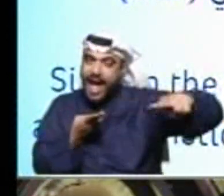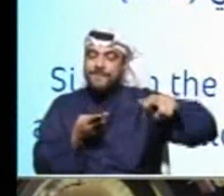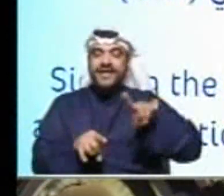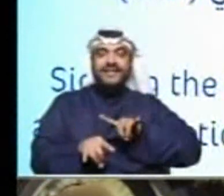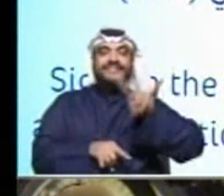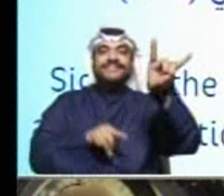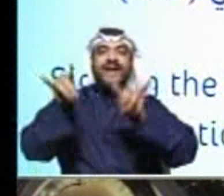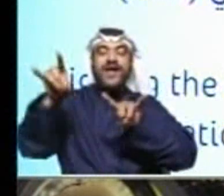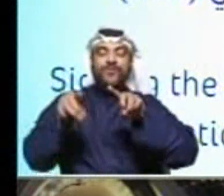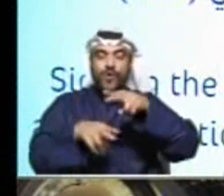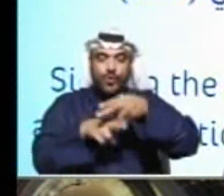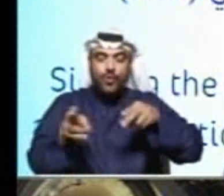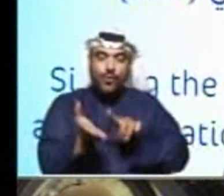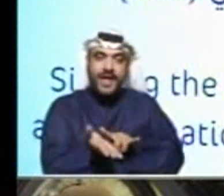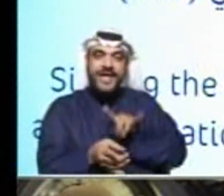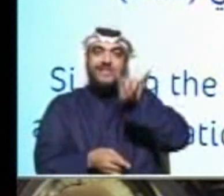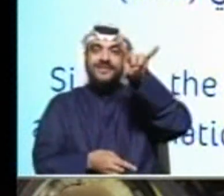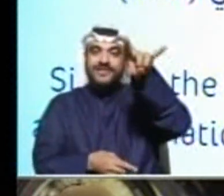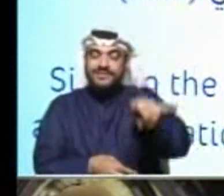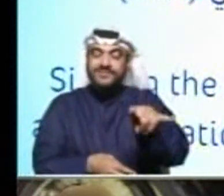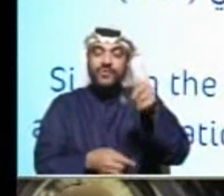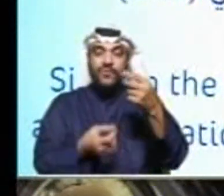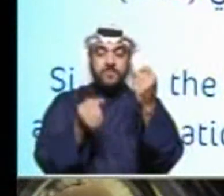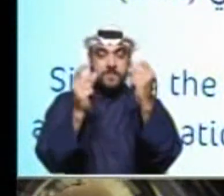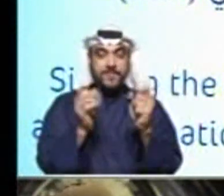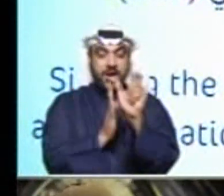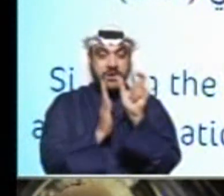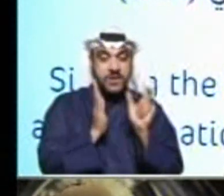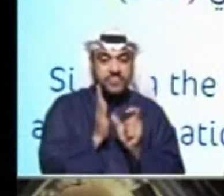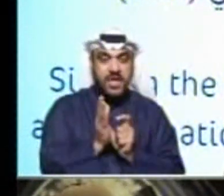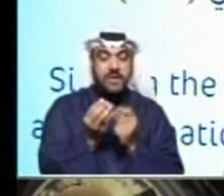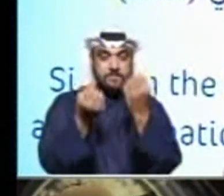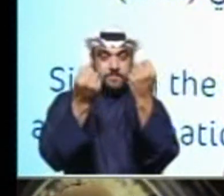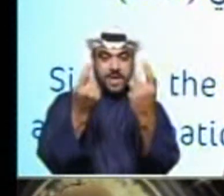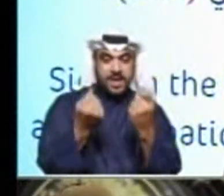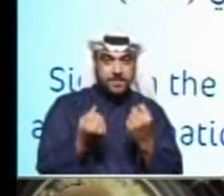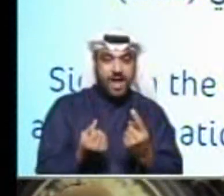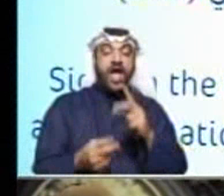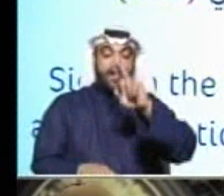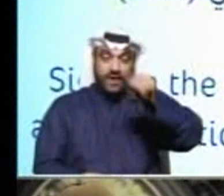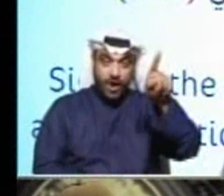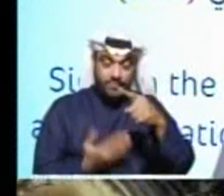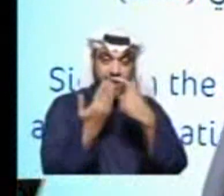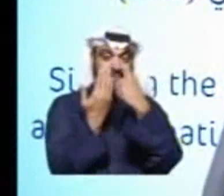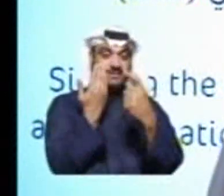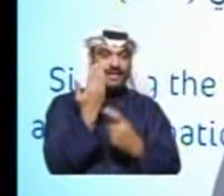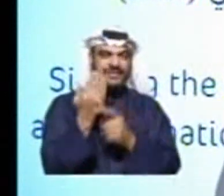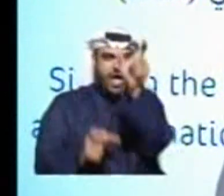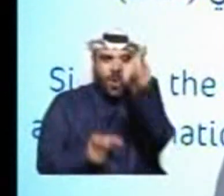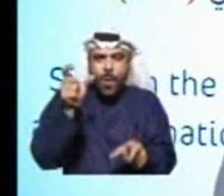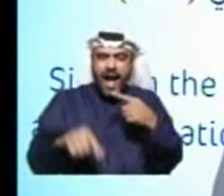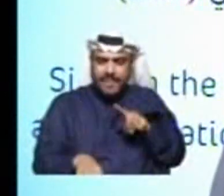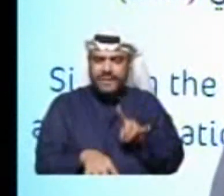اللي منطلقة من دولة الكويت من خلال تنظيم السلوكيات الغير قانونية أو الأفعال لبعض